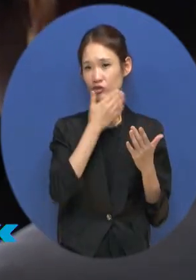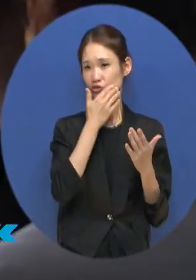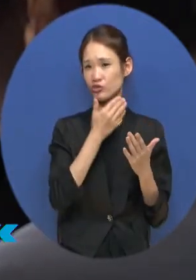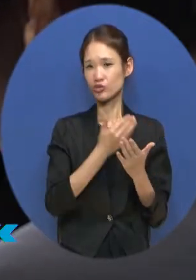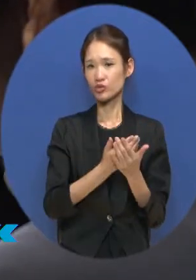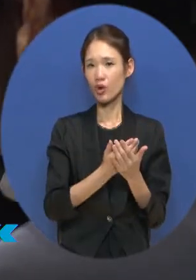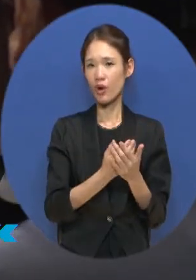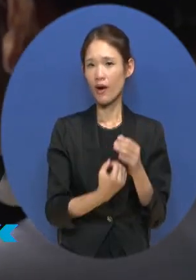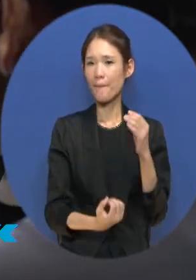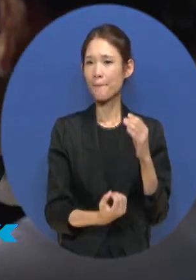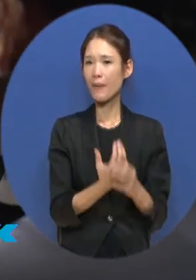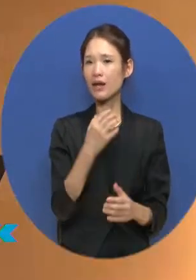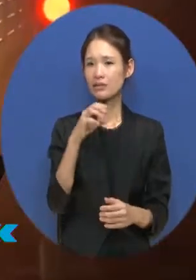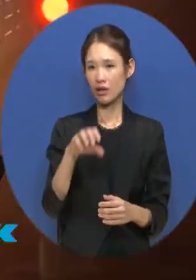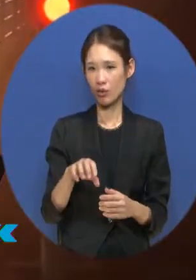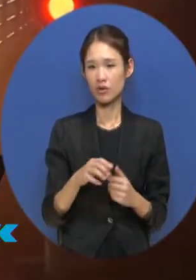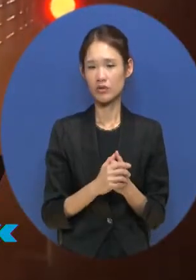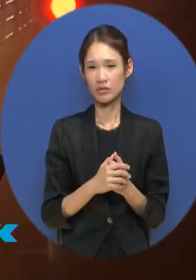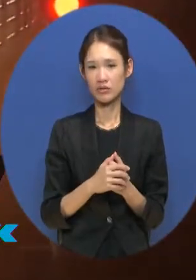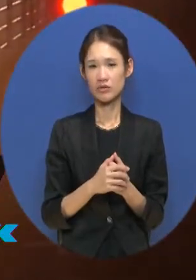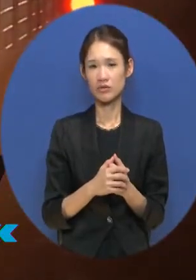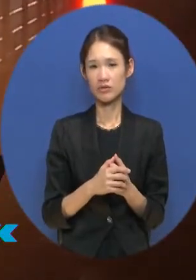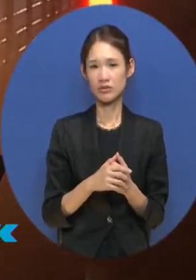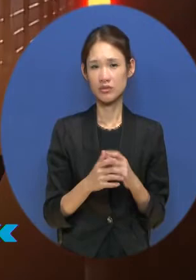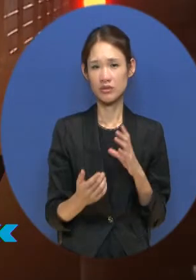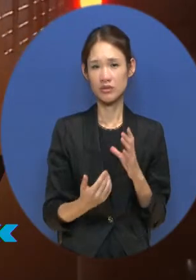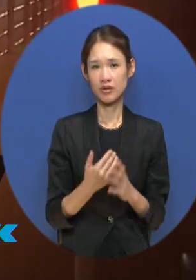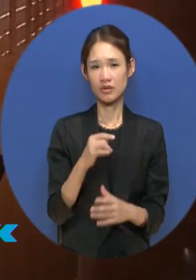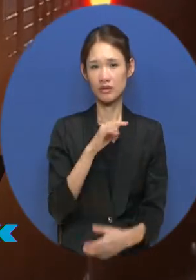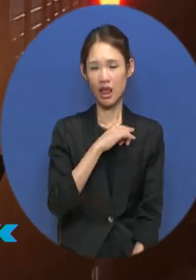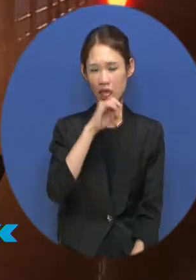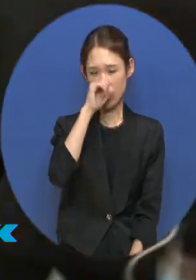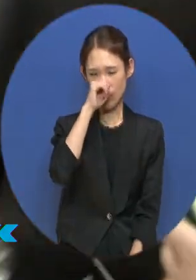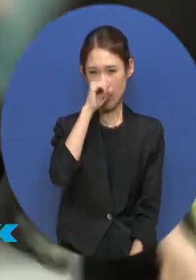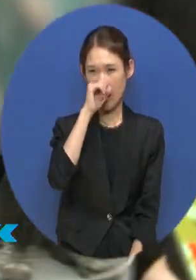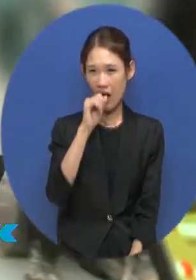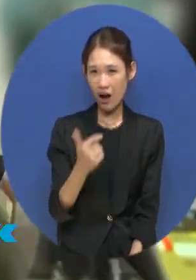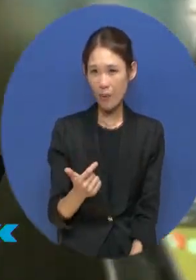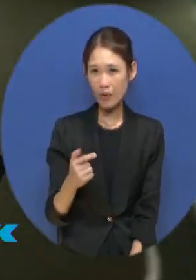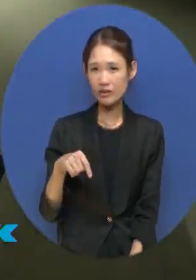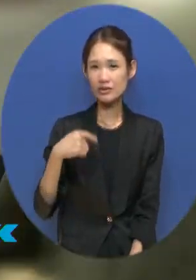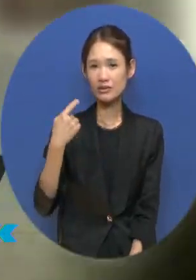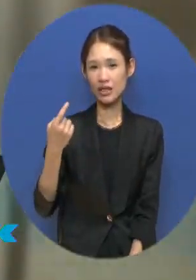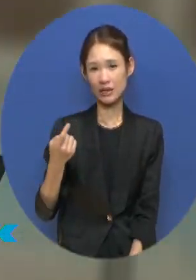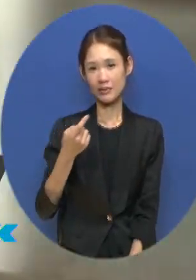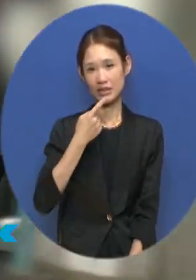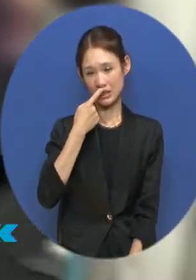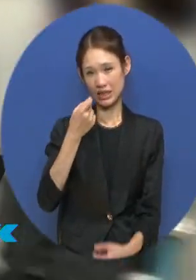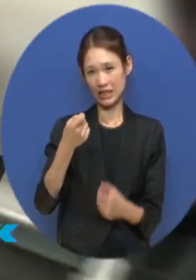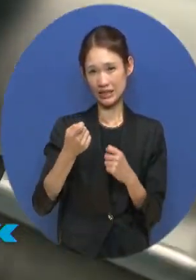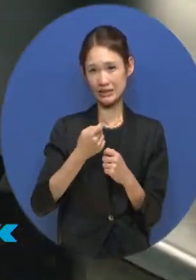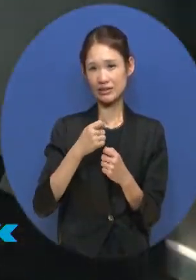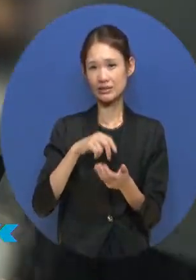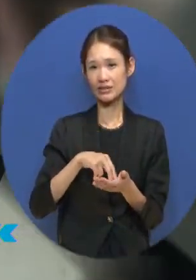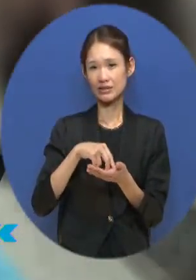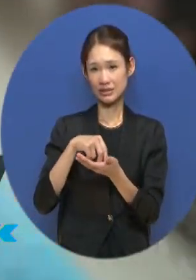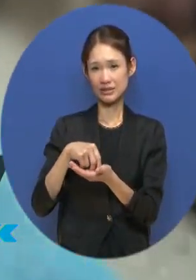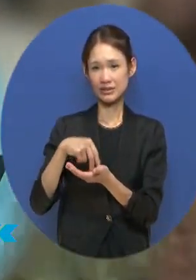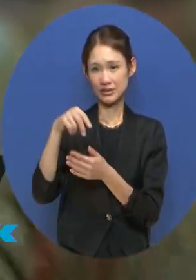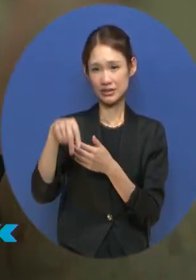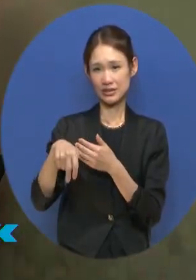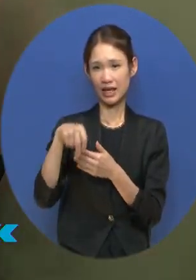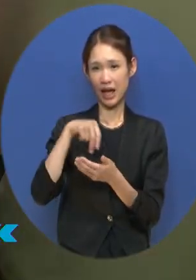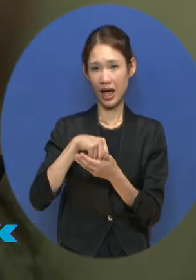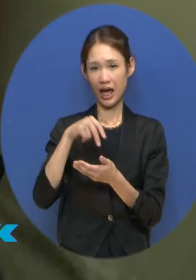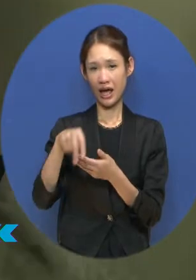그 주요 발생원이기 때문에 터널이 가장 공기질이 안 좋고 그 다음에는 터널과 인접해 있는 승강장 그리고 나서